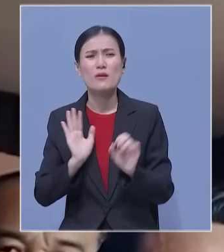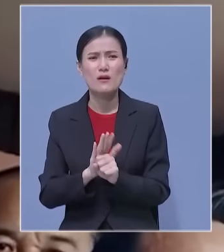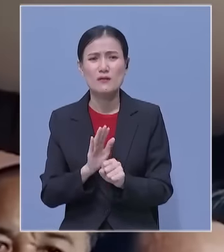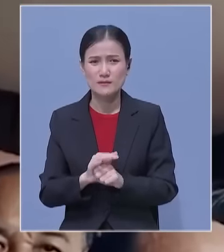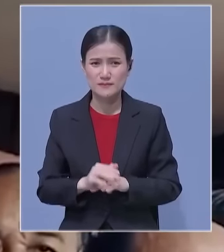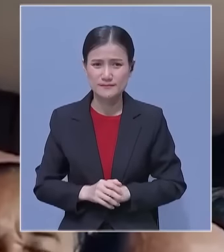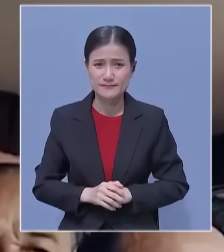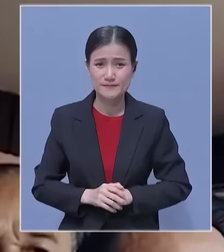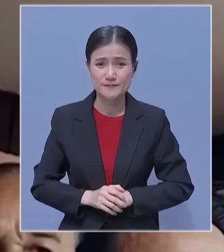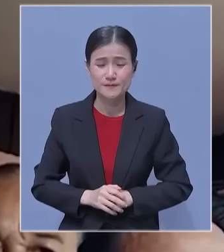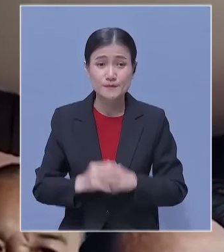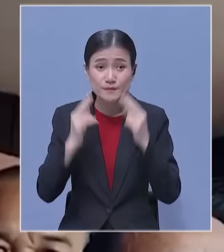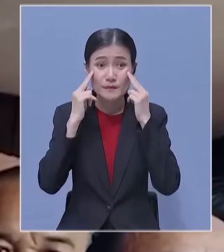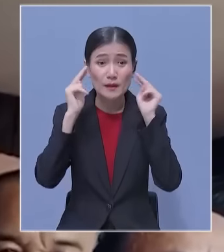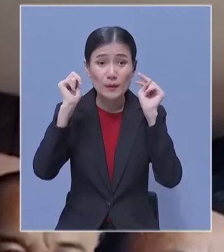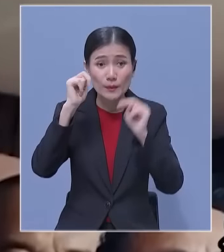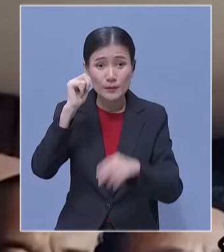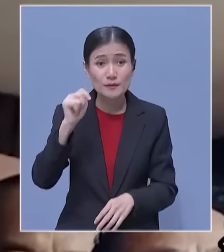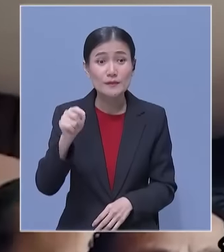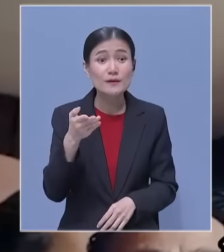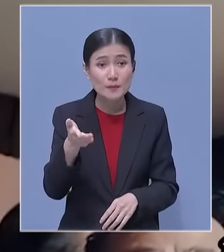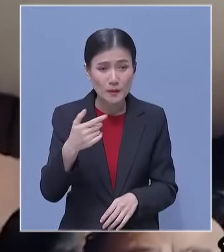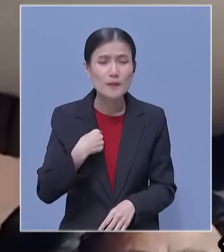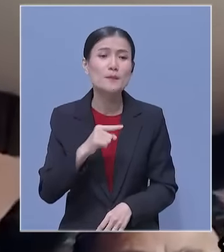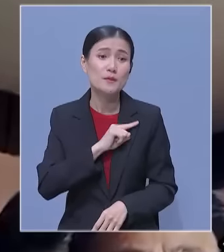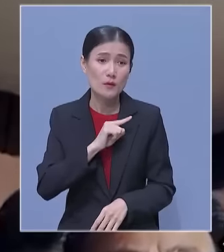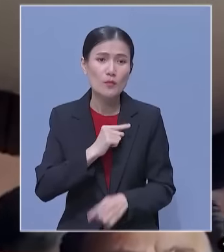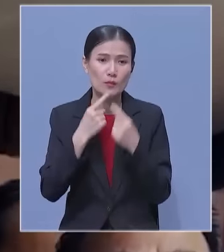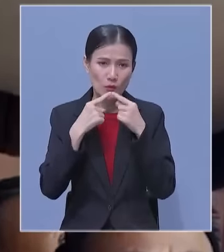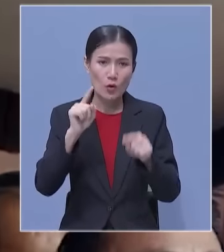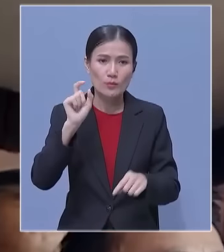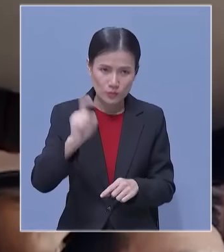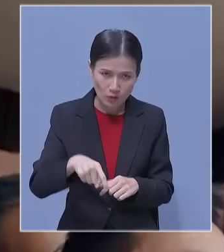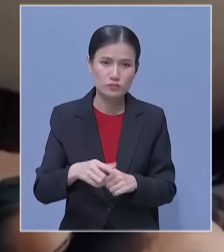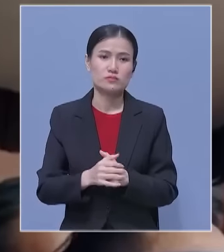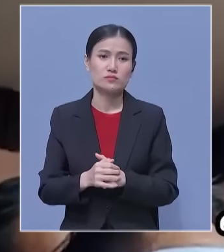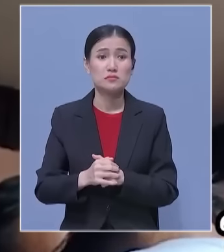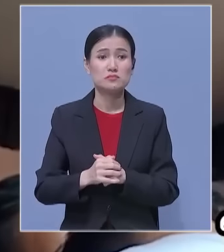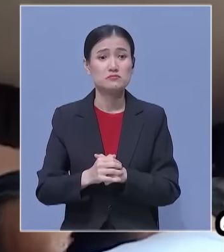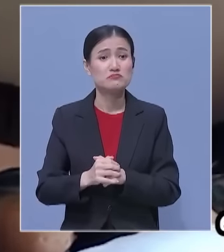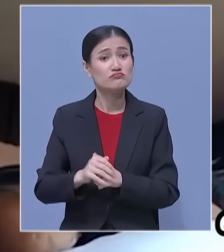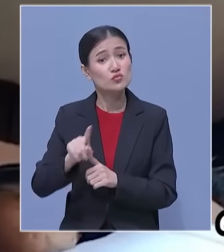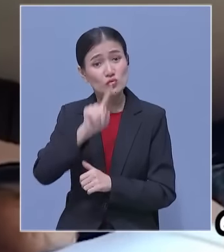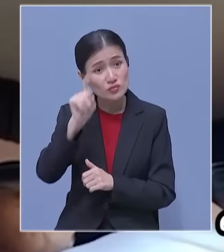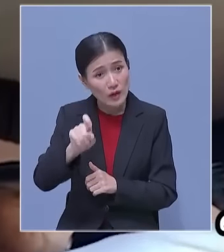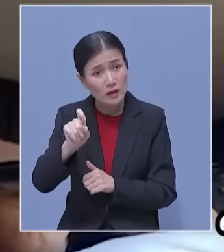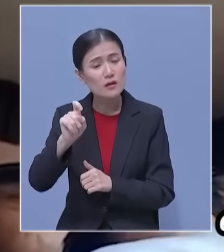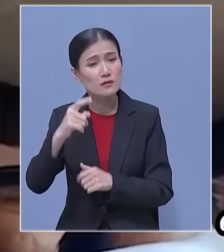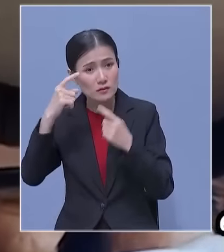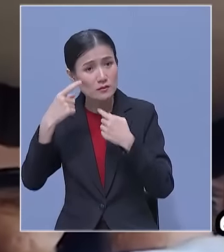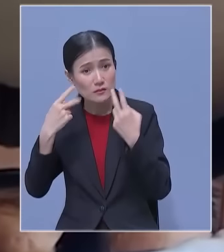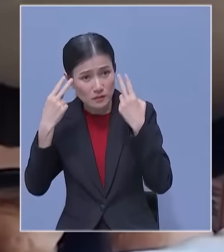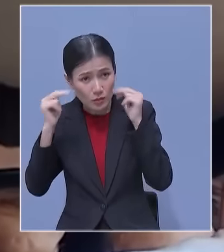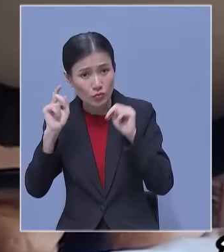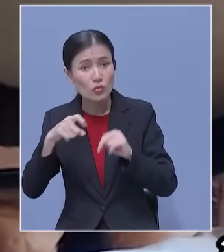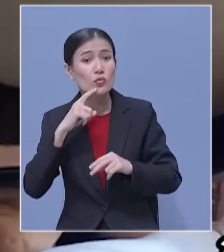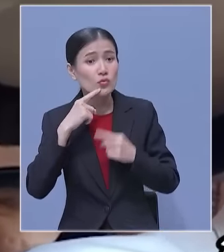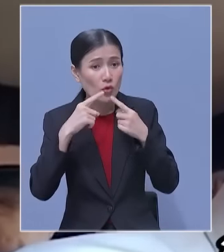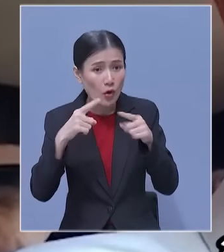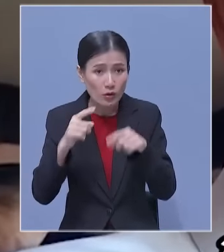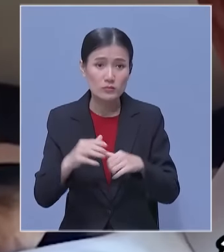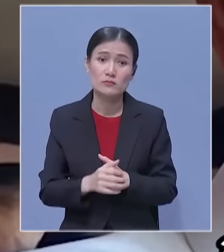ในฐานะนายกรีมีหน้าที่ต้องตอบท่านต้องเป็นเพียงตอบคำถามของท่านในเมื่อเราใครจะเคลื่อนไหวยังไงในเรื่องแต่ถ้